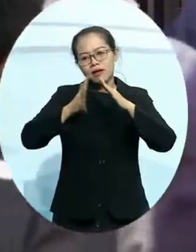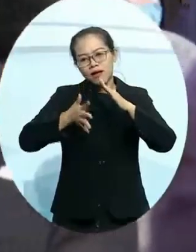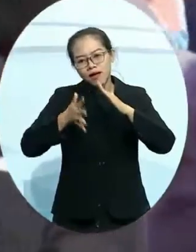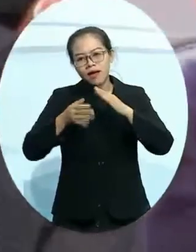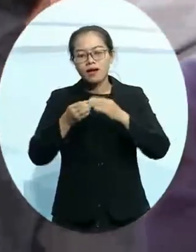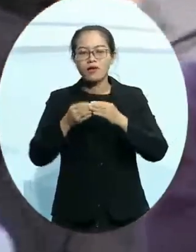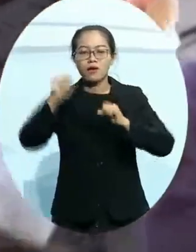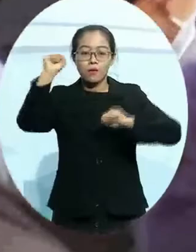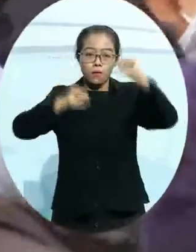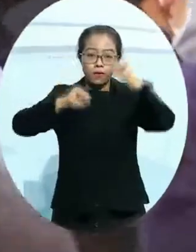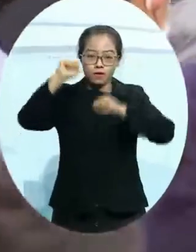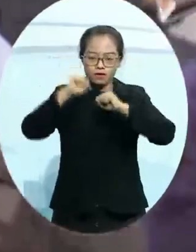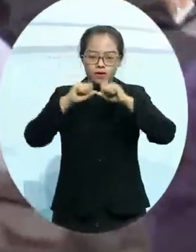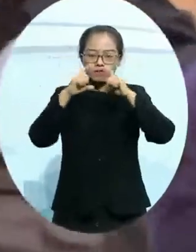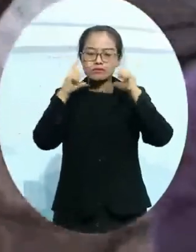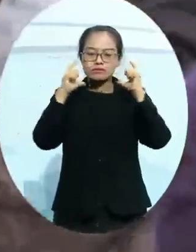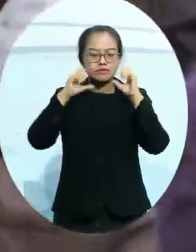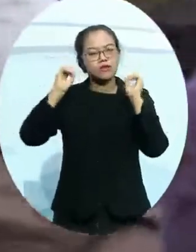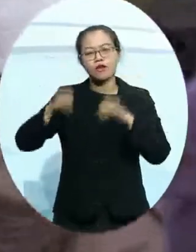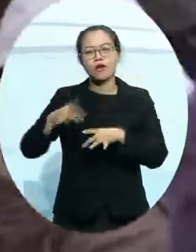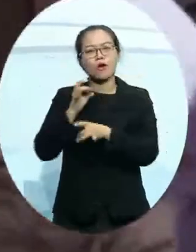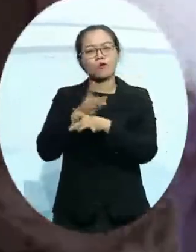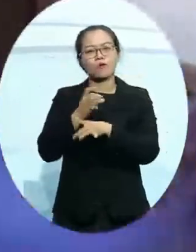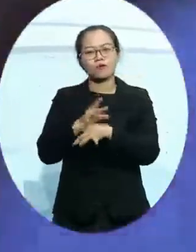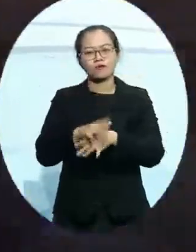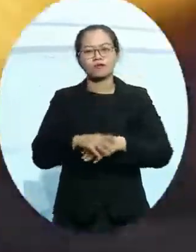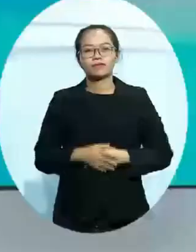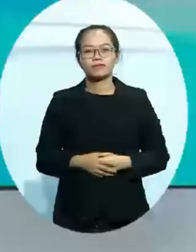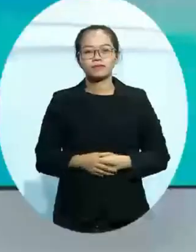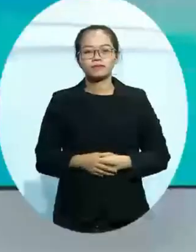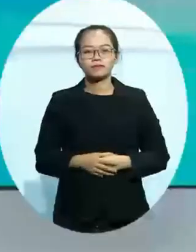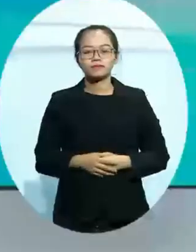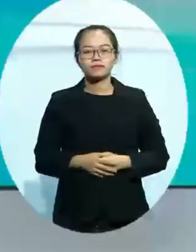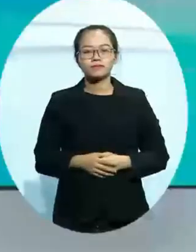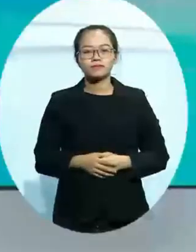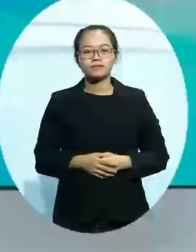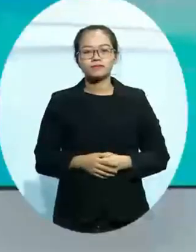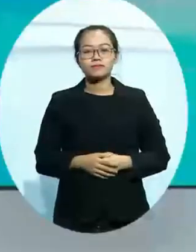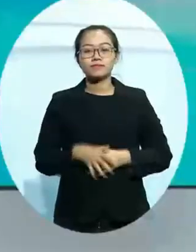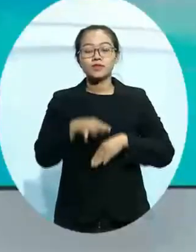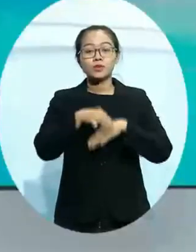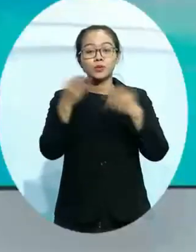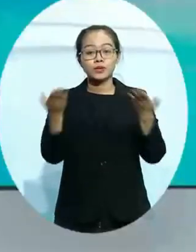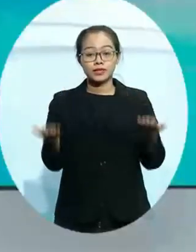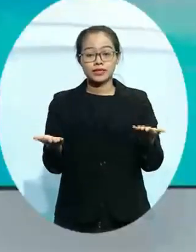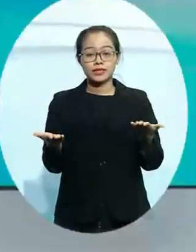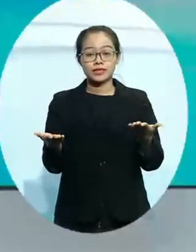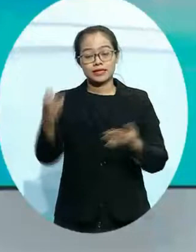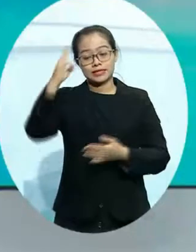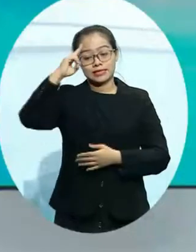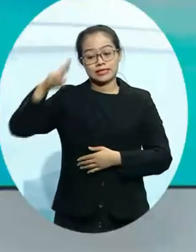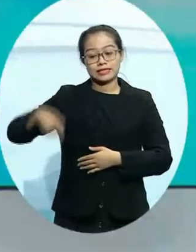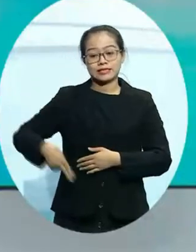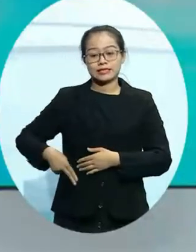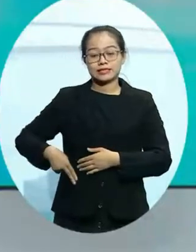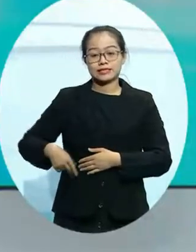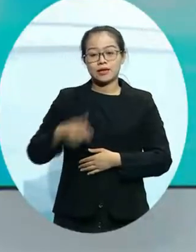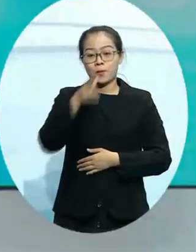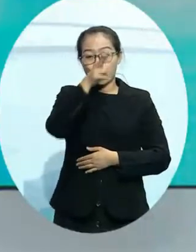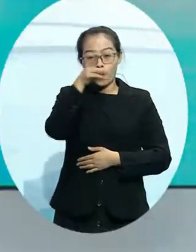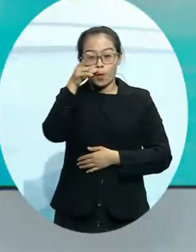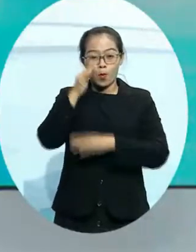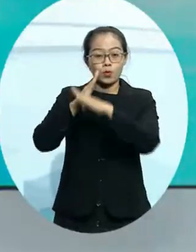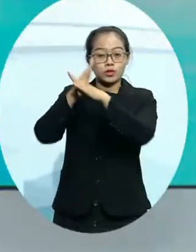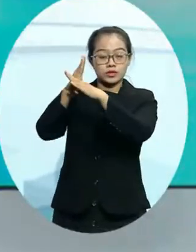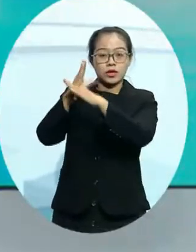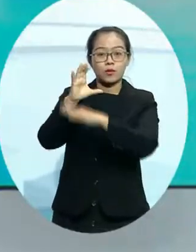được dỡ bỏ theo lịch trình kể từ ngày 15 tháng 6. Đầu tuần này, cảnh sát chống ma túy của Colombia vừa phát